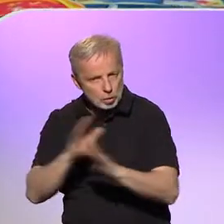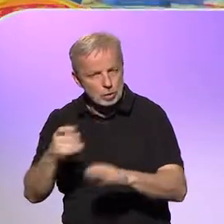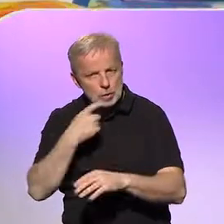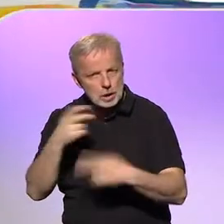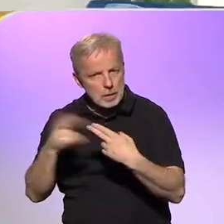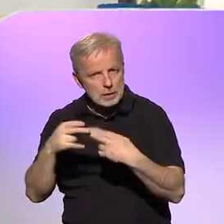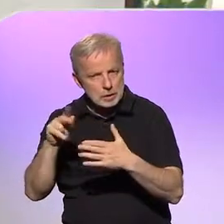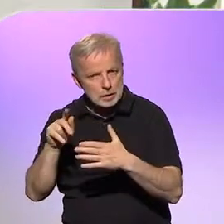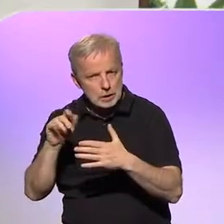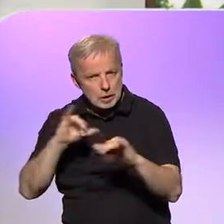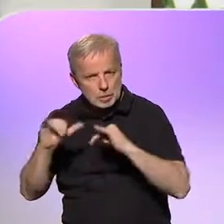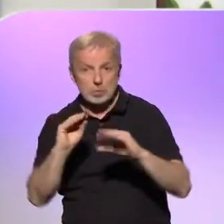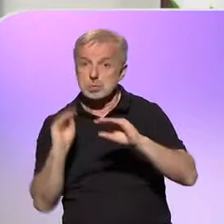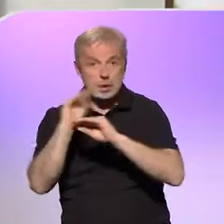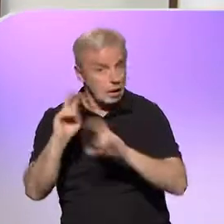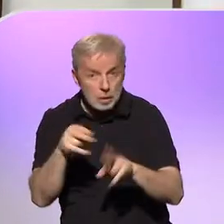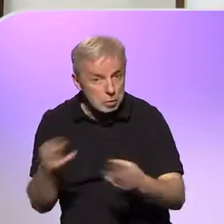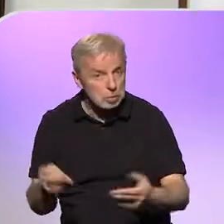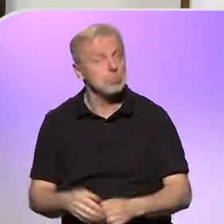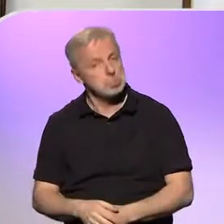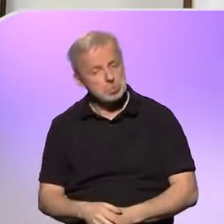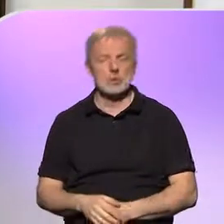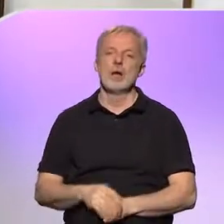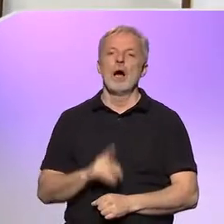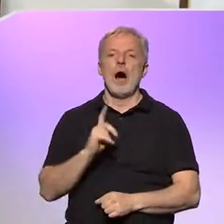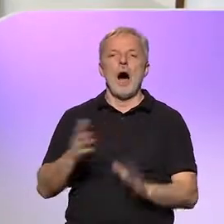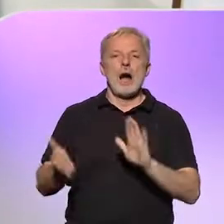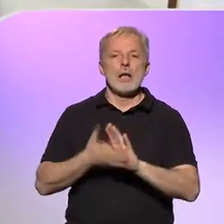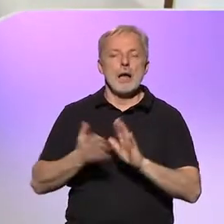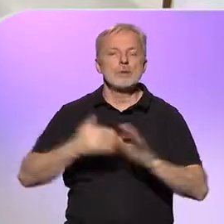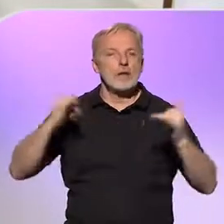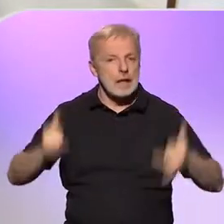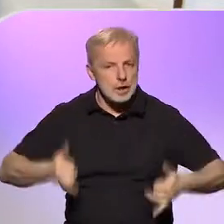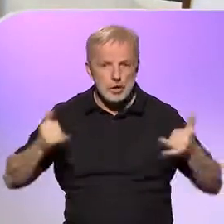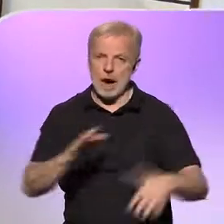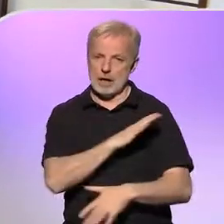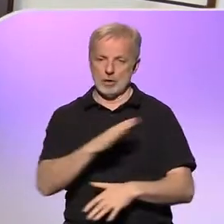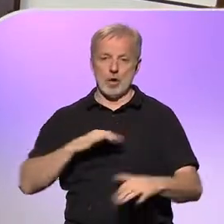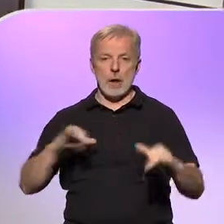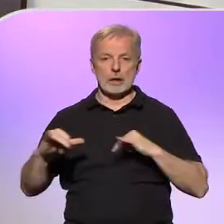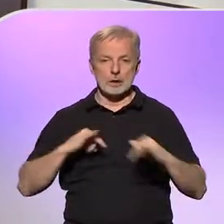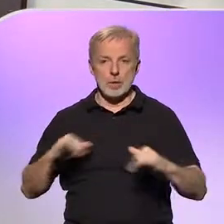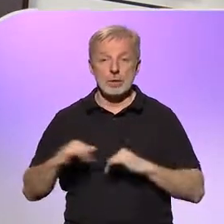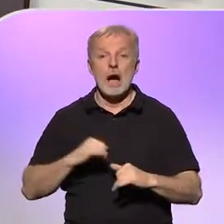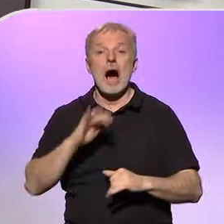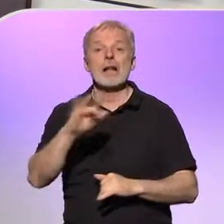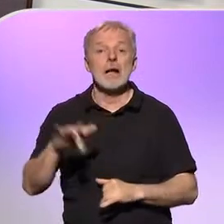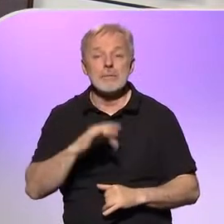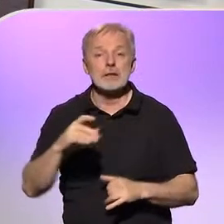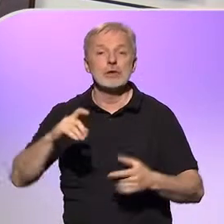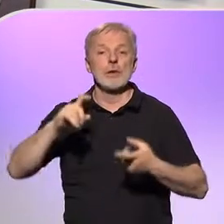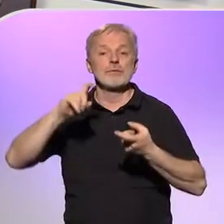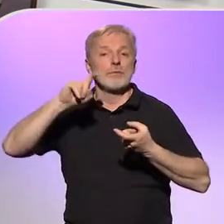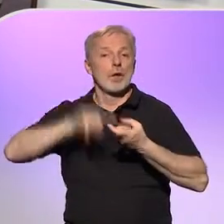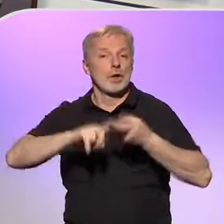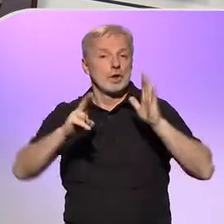Ano. A k těm rizikovým sportům, například lyžování je standardní sport, ale jakmile vyjedete na snowpark, kde jsou skoky, tak už je to rizikový.